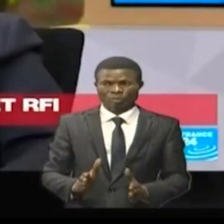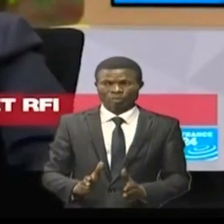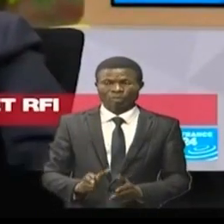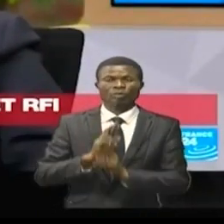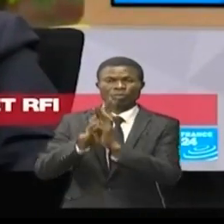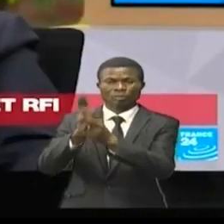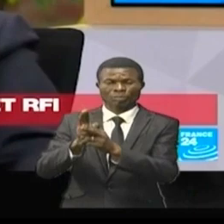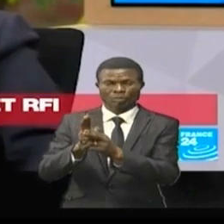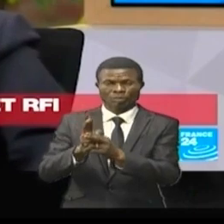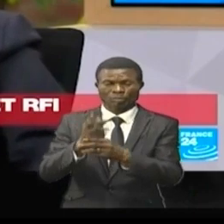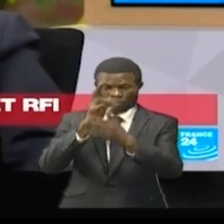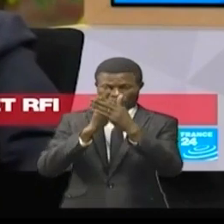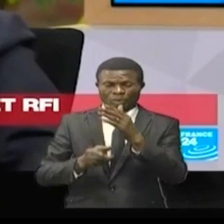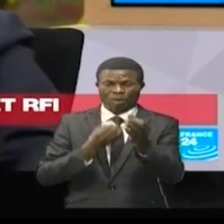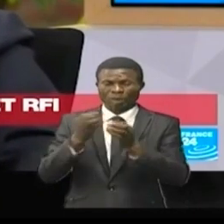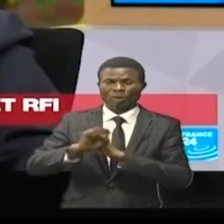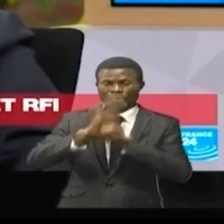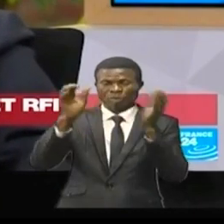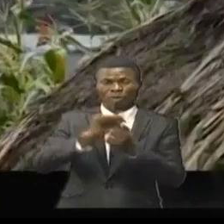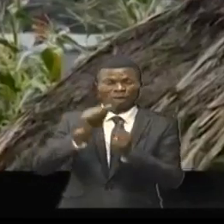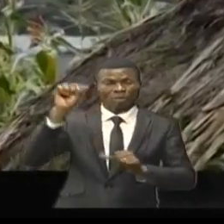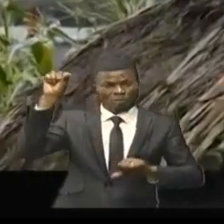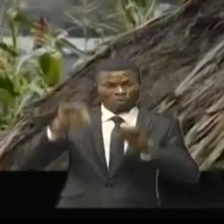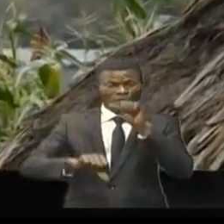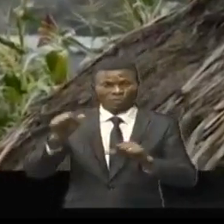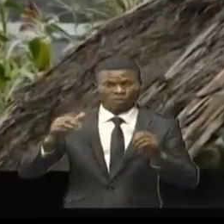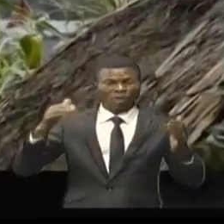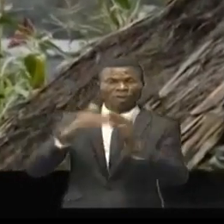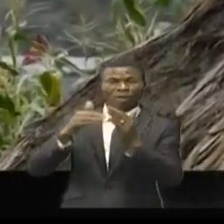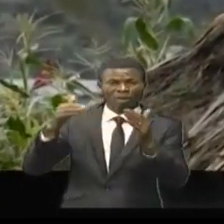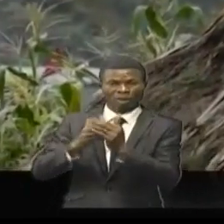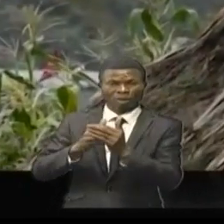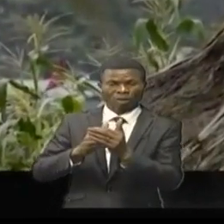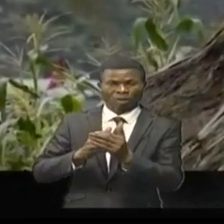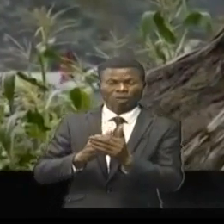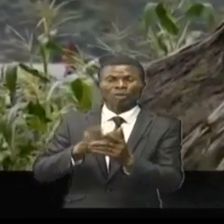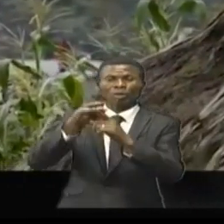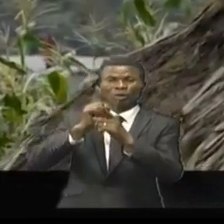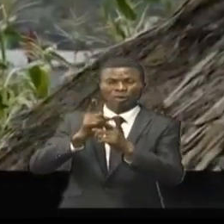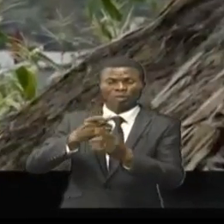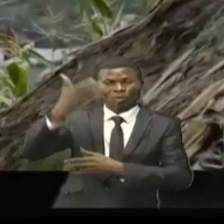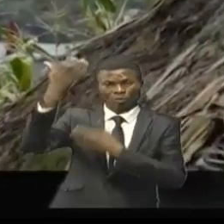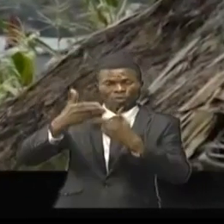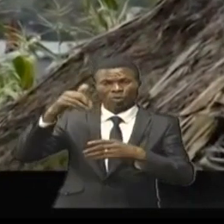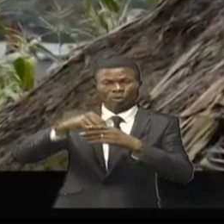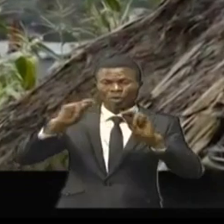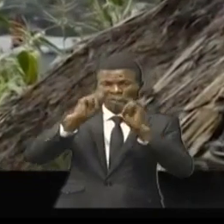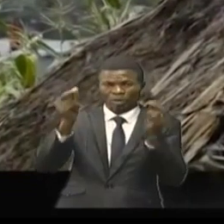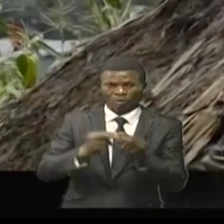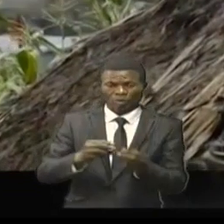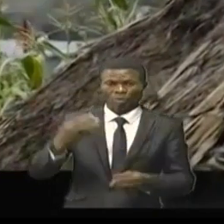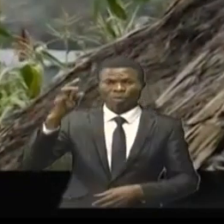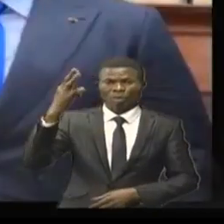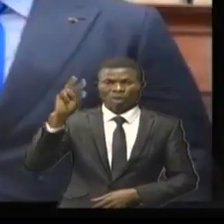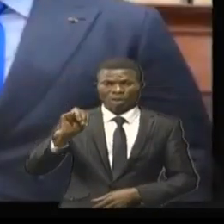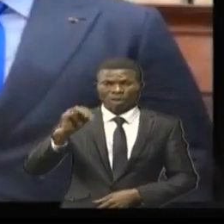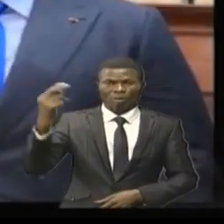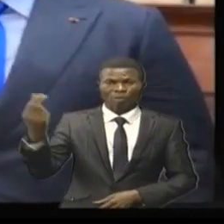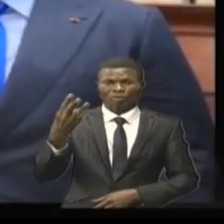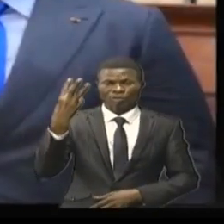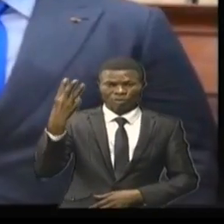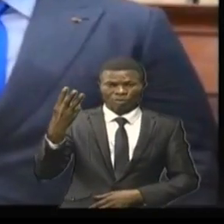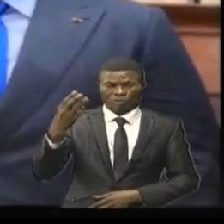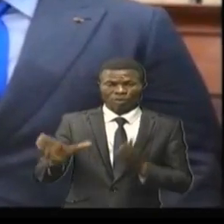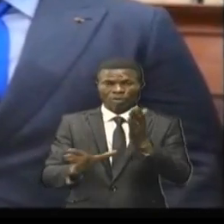en luminaire les effets néfastes de la guerre d'agression imposée par les Rwandais à travers les M23. Les vice-présidents